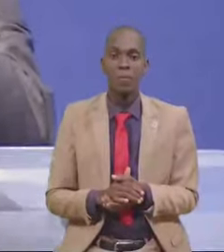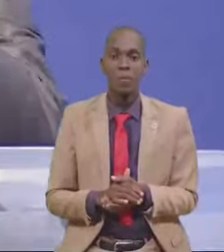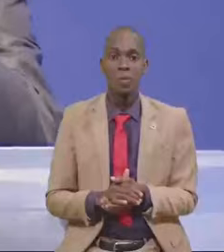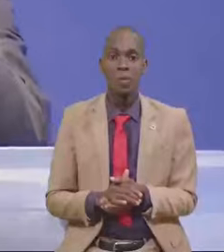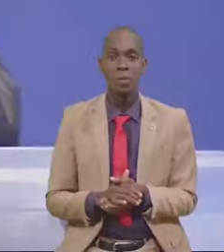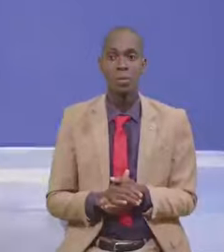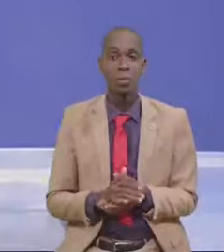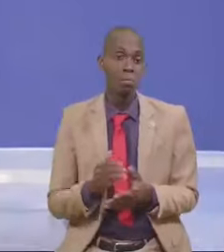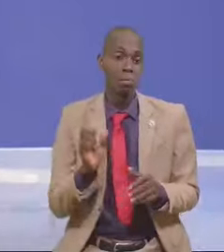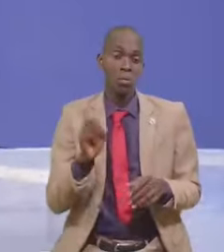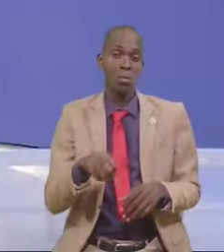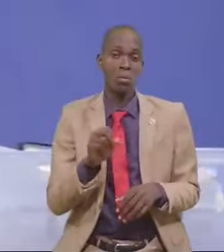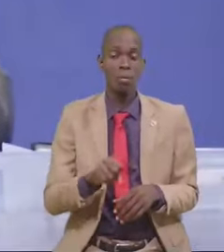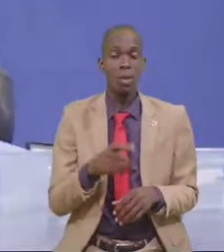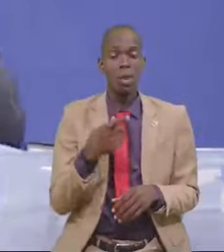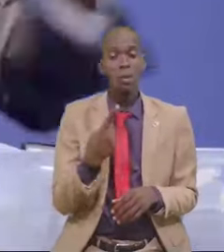Même si